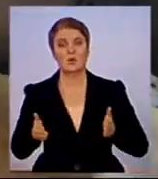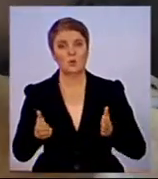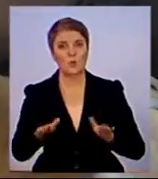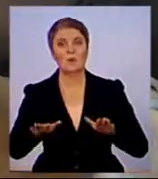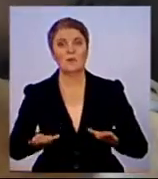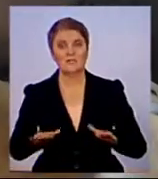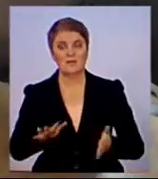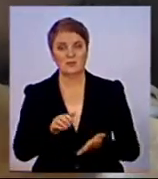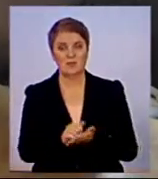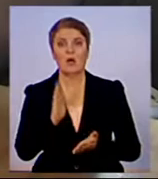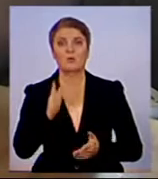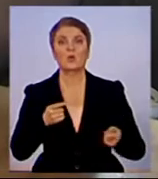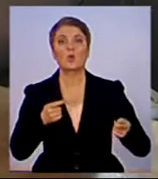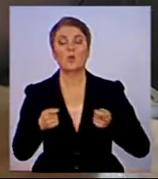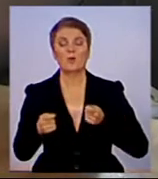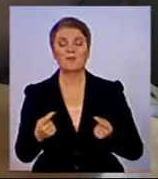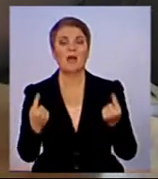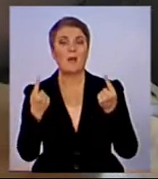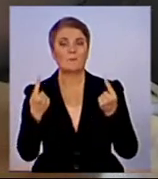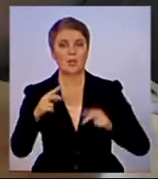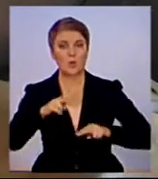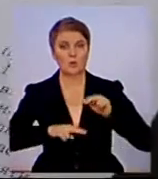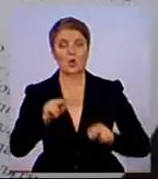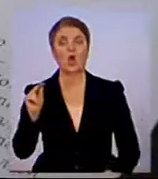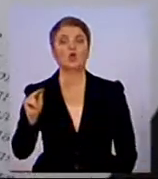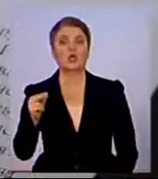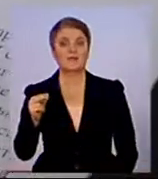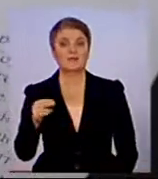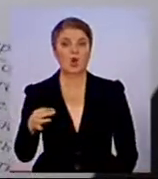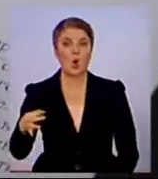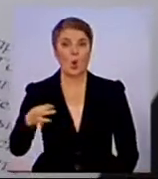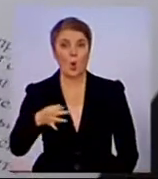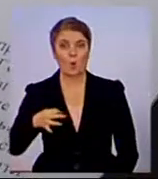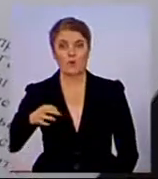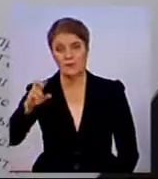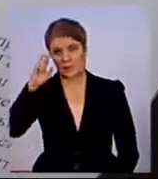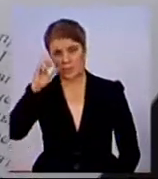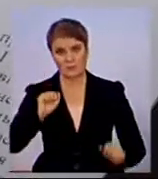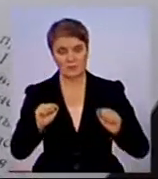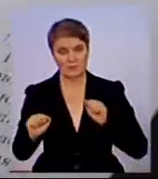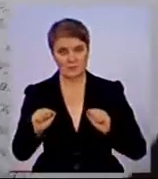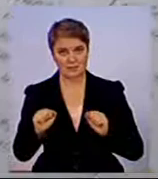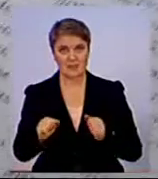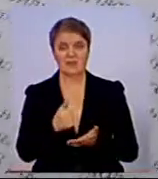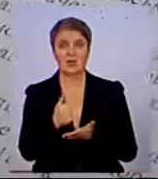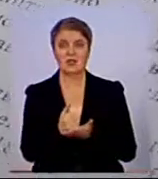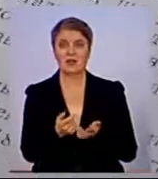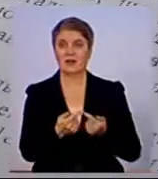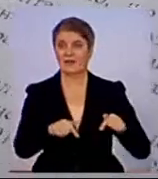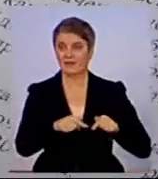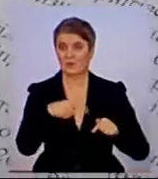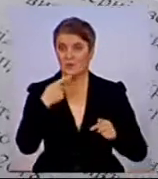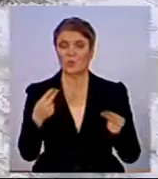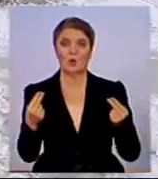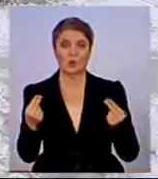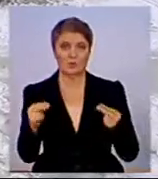місцевого значення буде управління капітального будівництва Чернігівської облдержадміністрації. Начальник відділу Валерій Ключник каже,